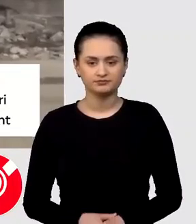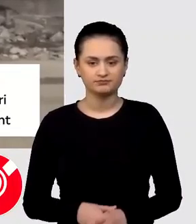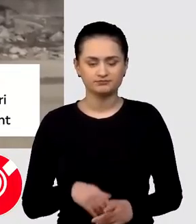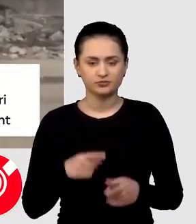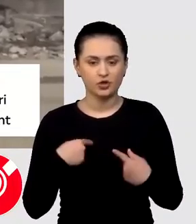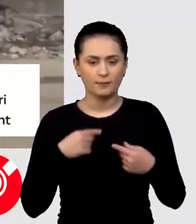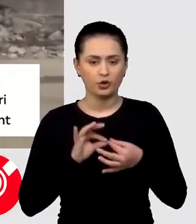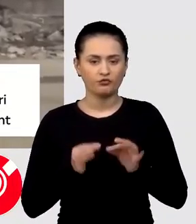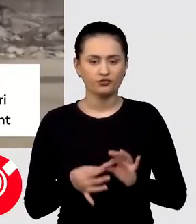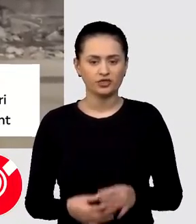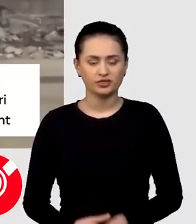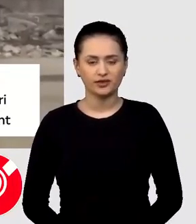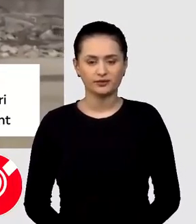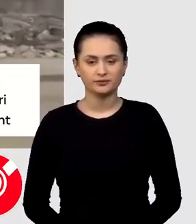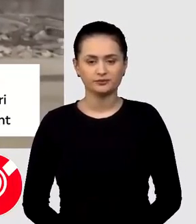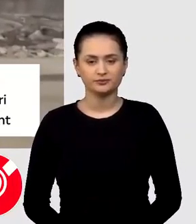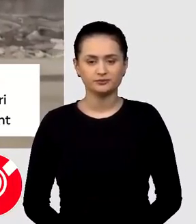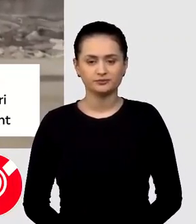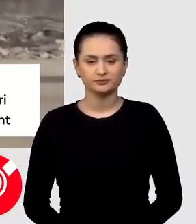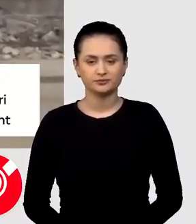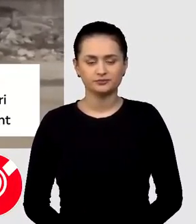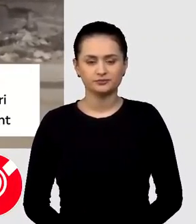Prostă, хочеться.